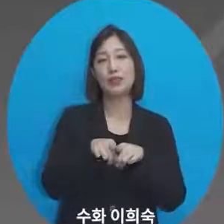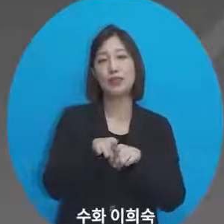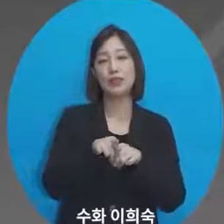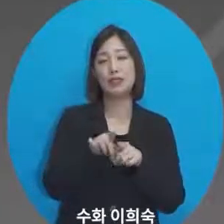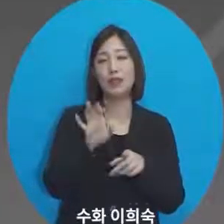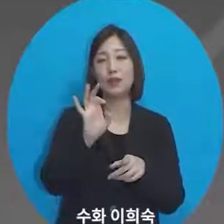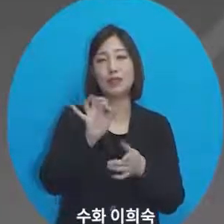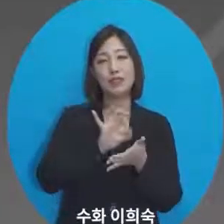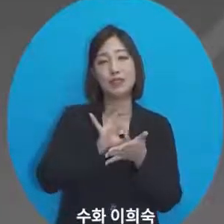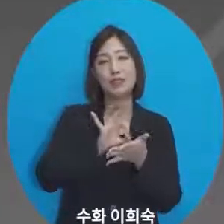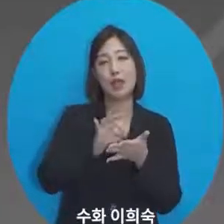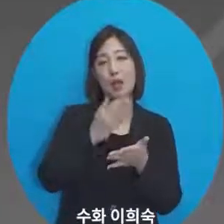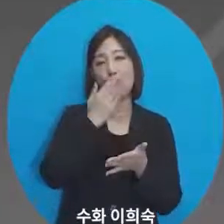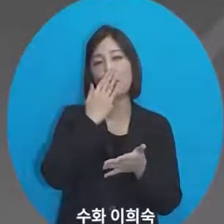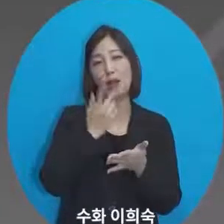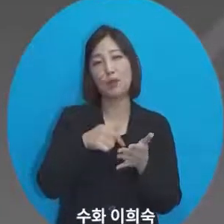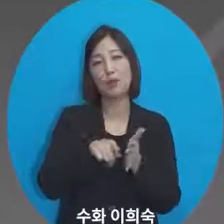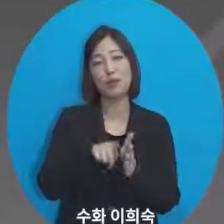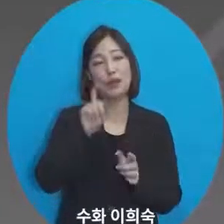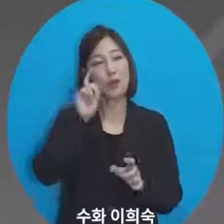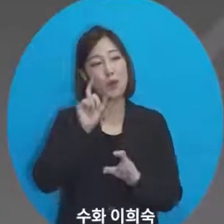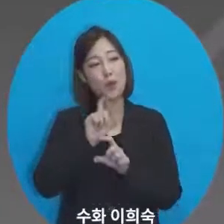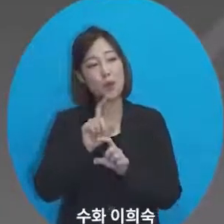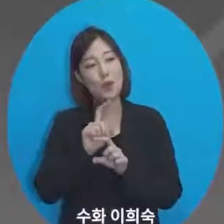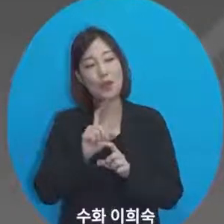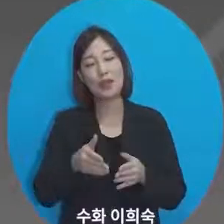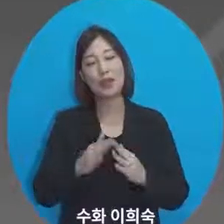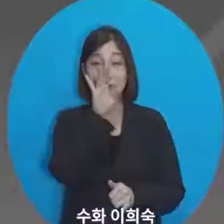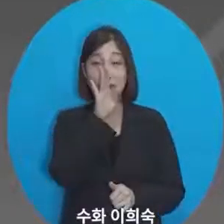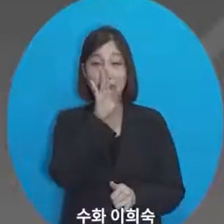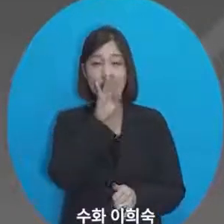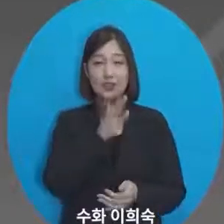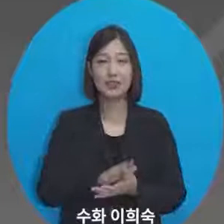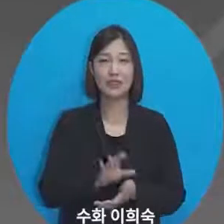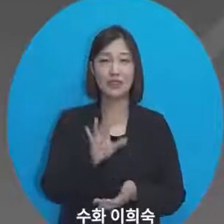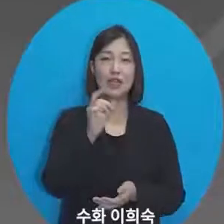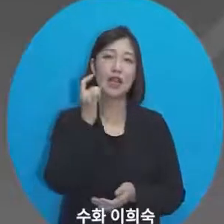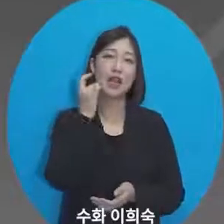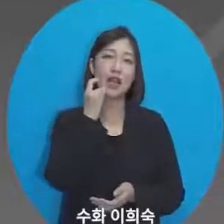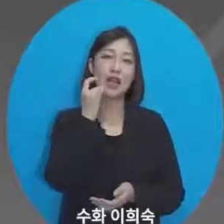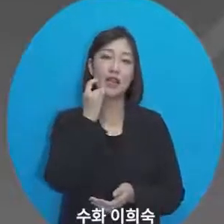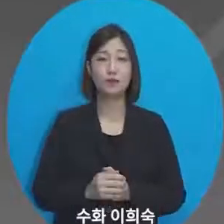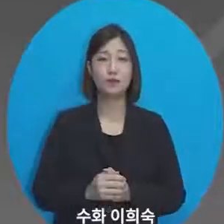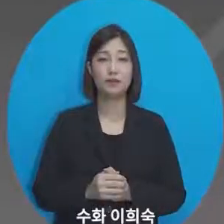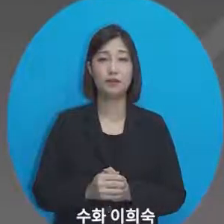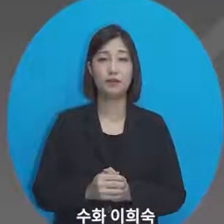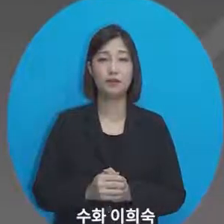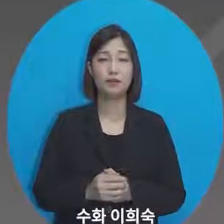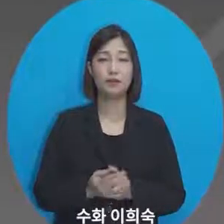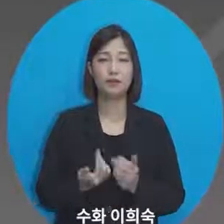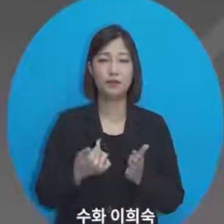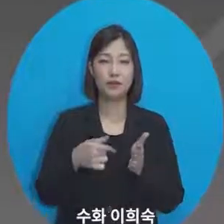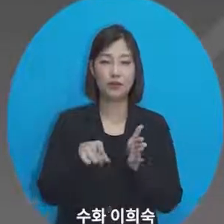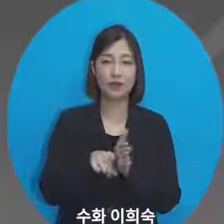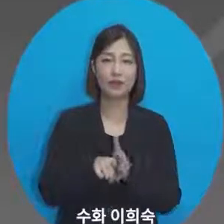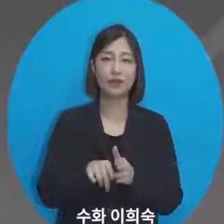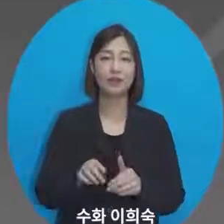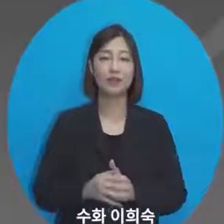지점에 만들었습니다. 가족 화장실 같은 경우에는 인공 방광을 구비한